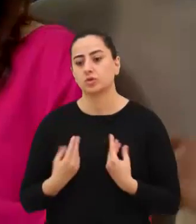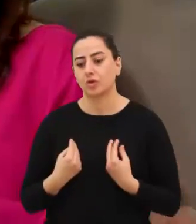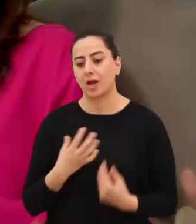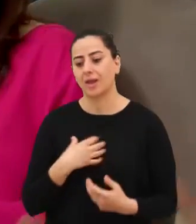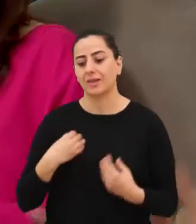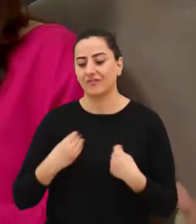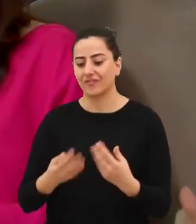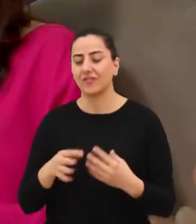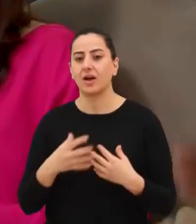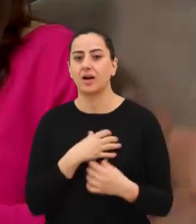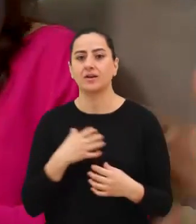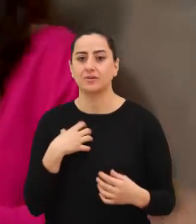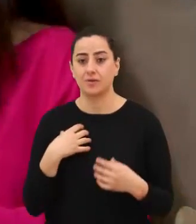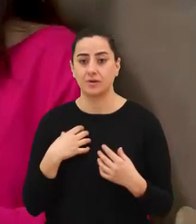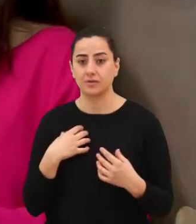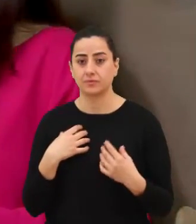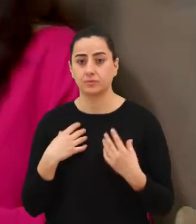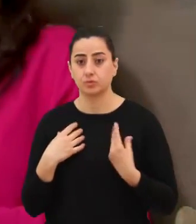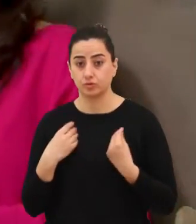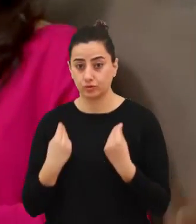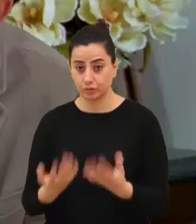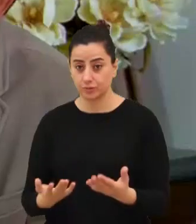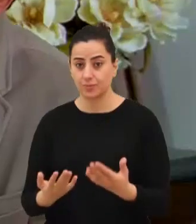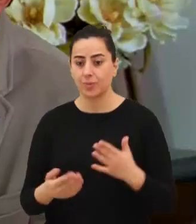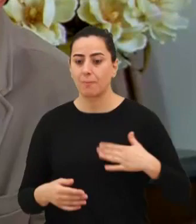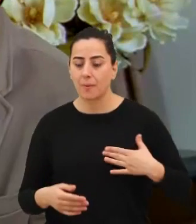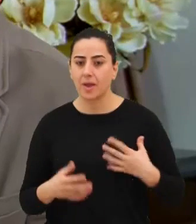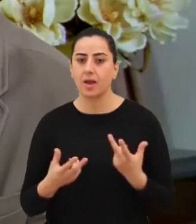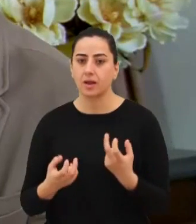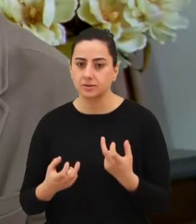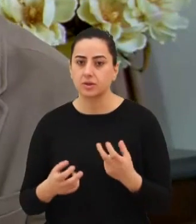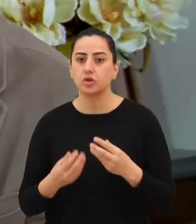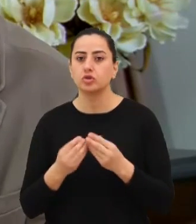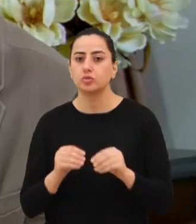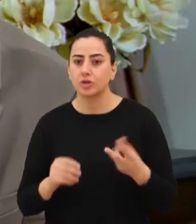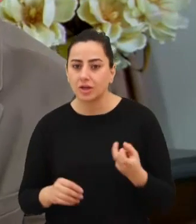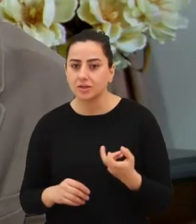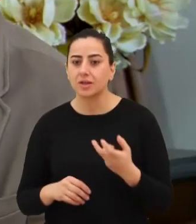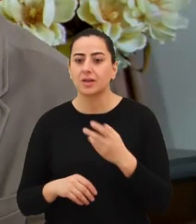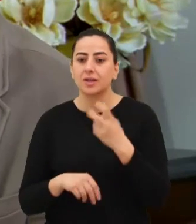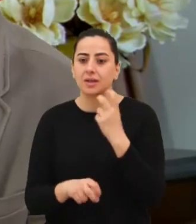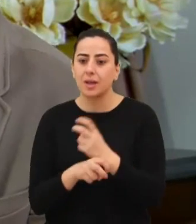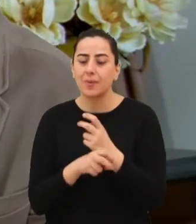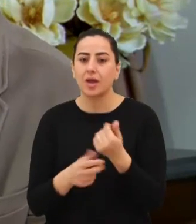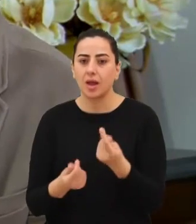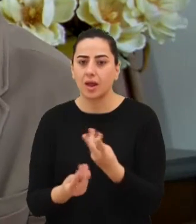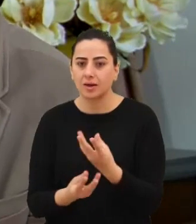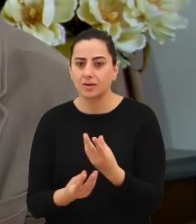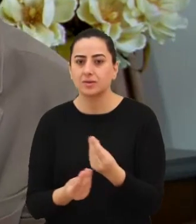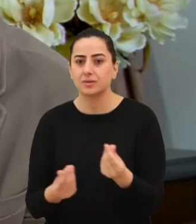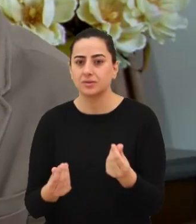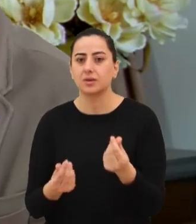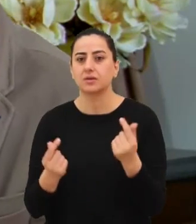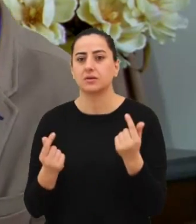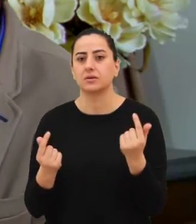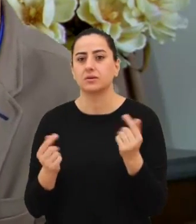için de çok yakışıdır. Çünkü süt veren analarda meme kanseri, yumurtalık kanseri, kemik erime hastalığı, bir de kan